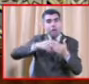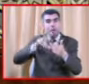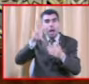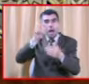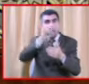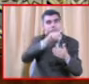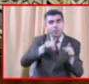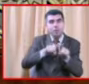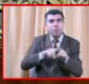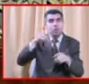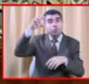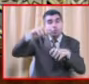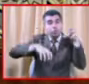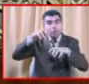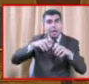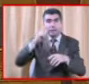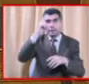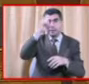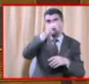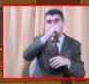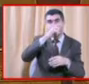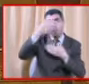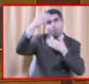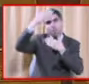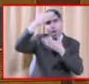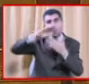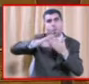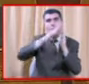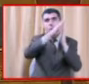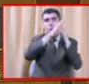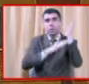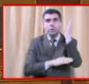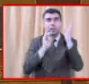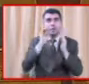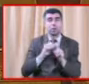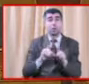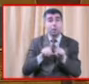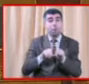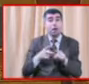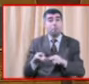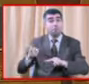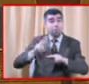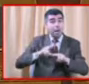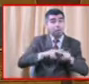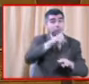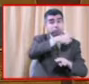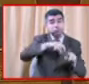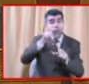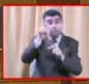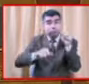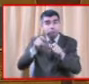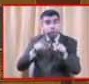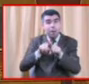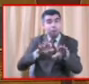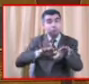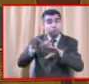الغيث، وكذلك أضرار بليغة على مستوى البنى التحتية وعلى المستوى البشري. نسائلكم سيد الوزير المحترم عن الإجراءات